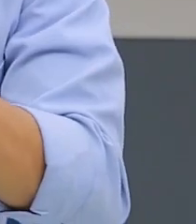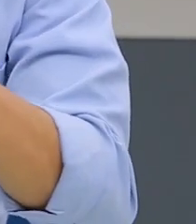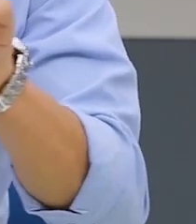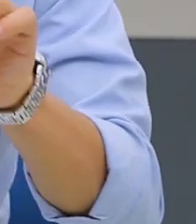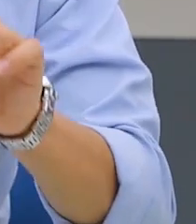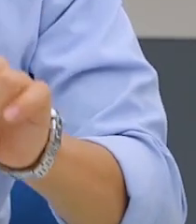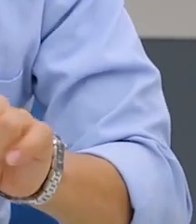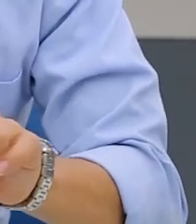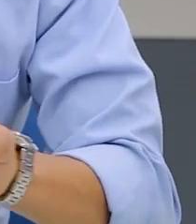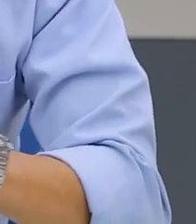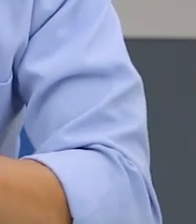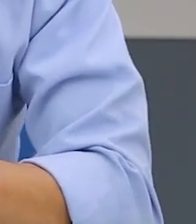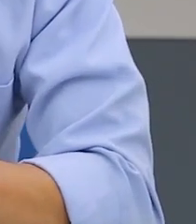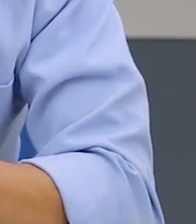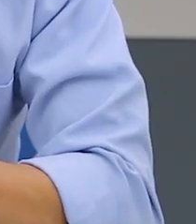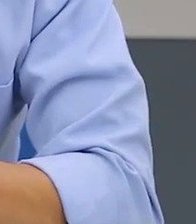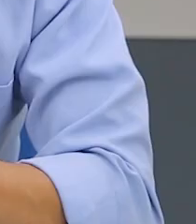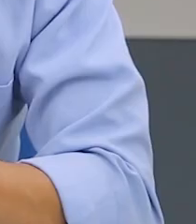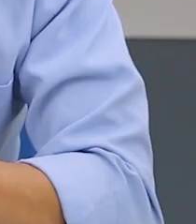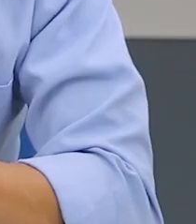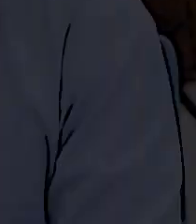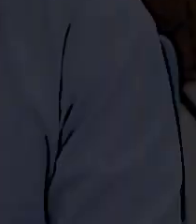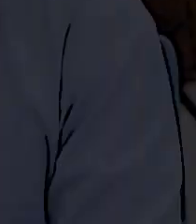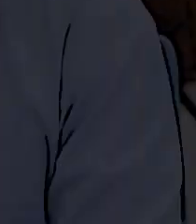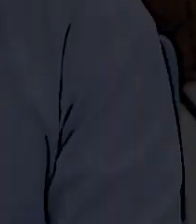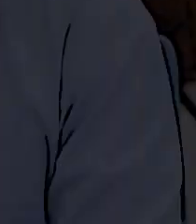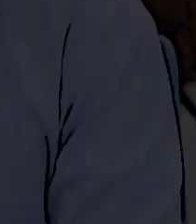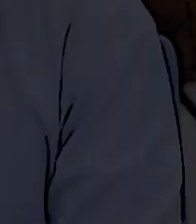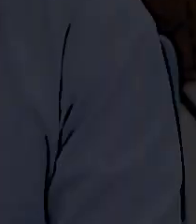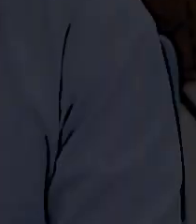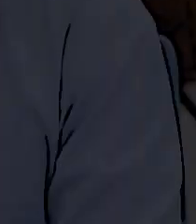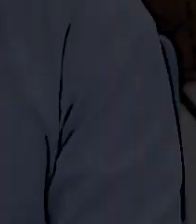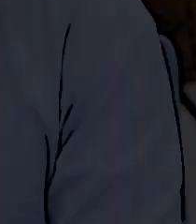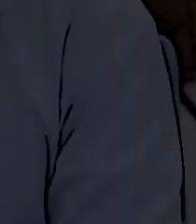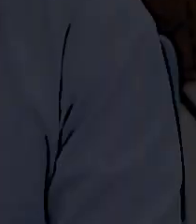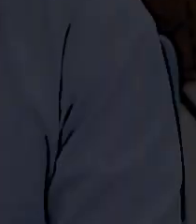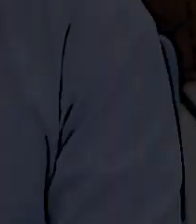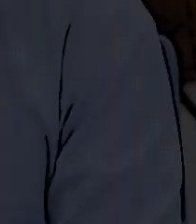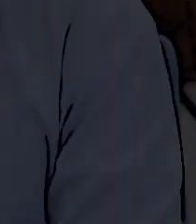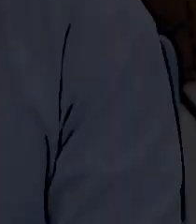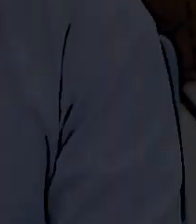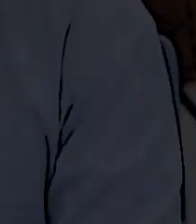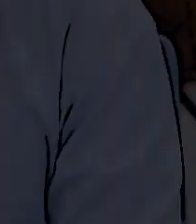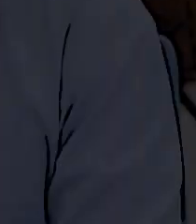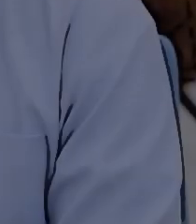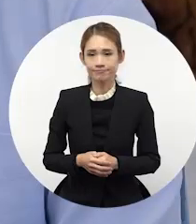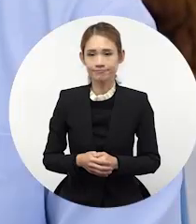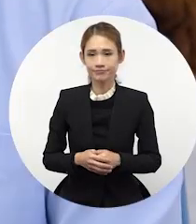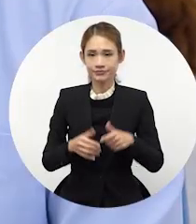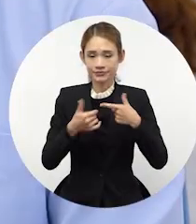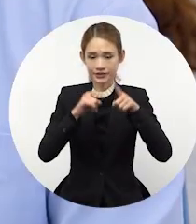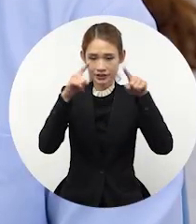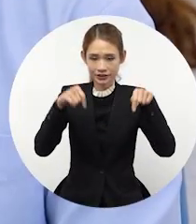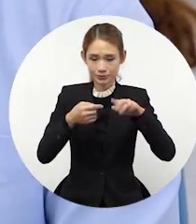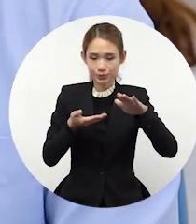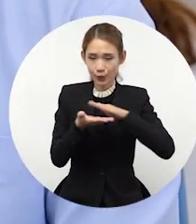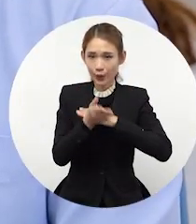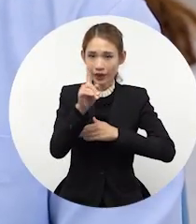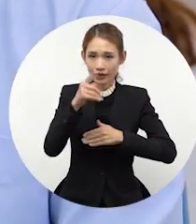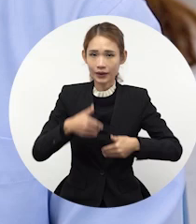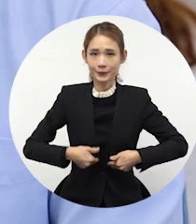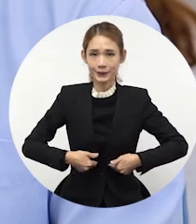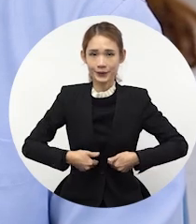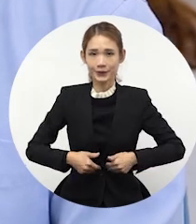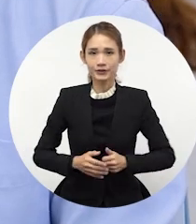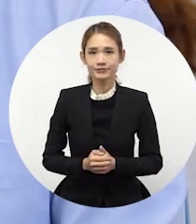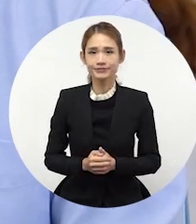의견들 들어라라는 응대 방식이 설명된다. 상황 3. 공무원이 민원인을 바라보고 있다. 등본이